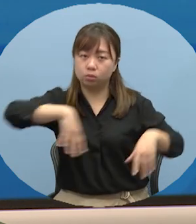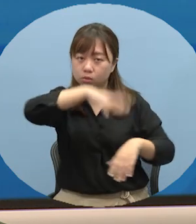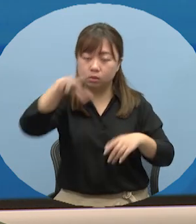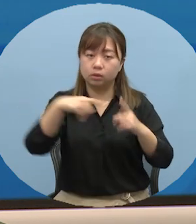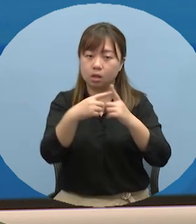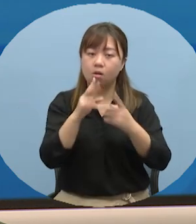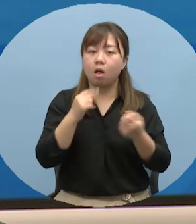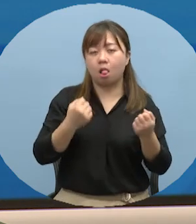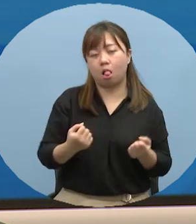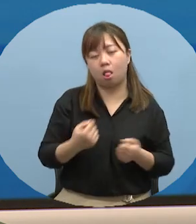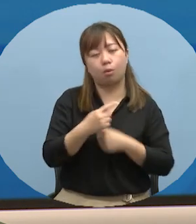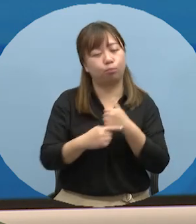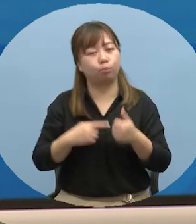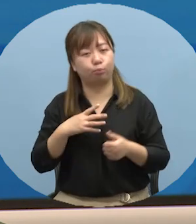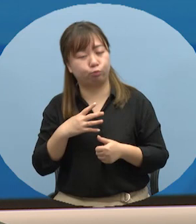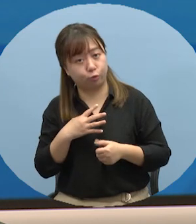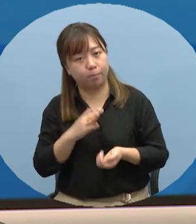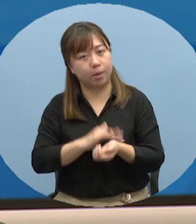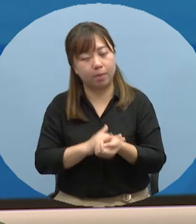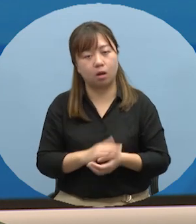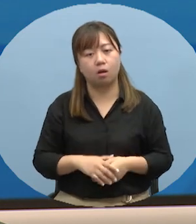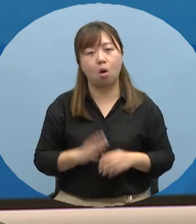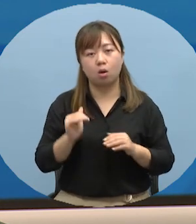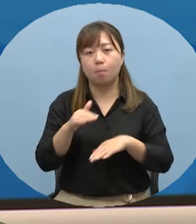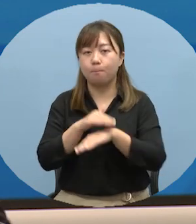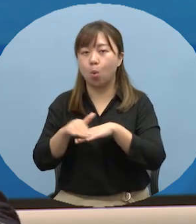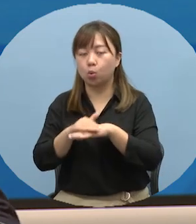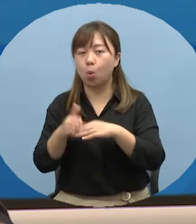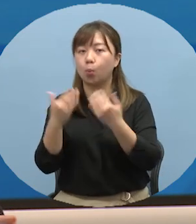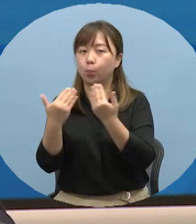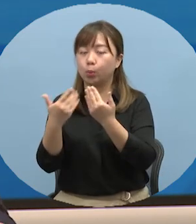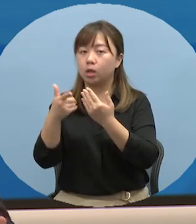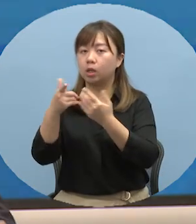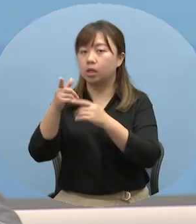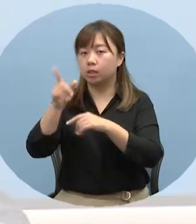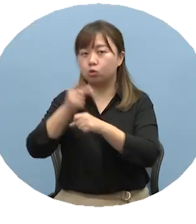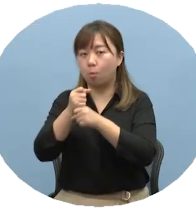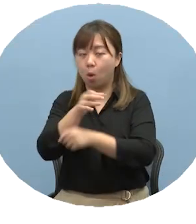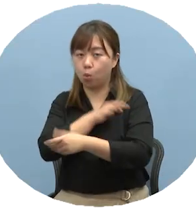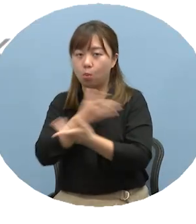病徵，可以考慮普通科門診或者一啲私營嘅醫療服務。